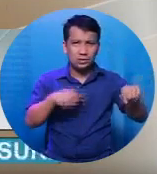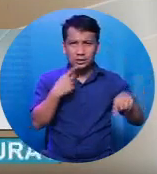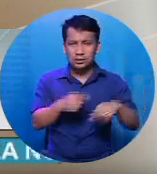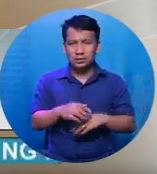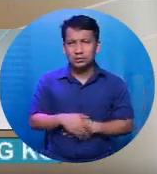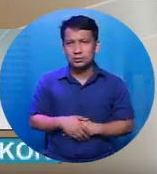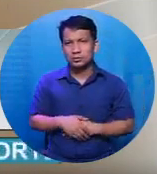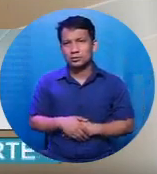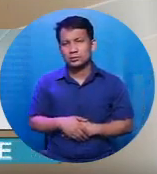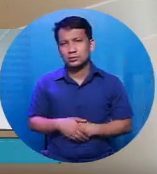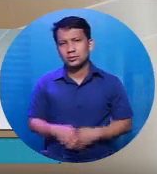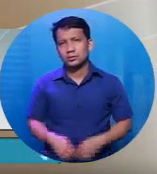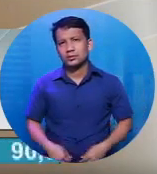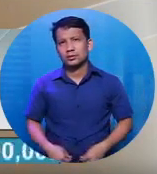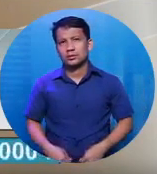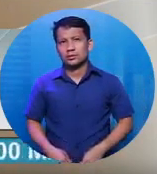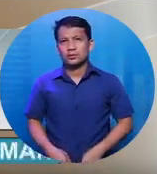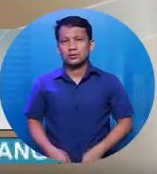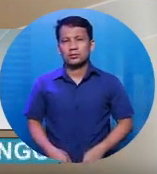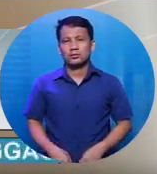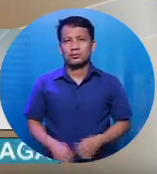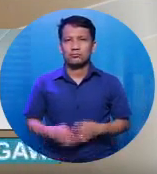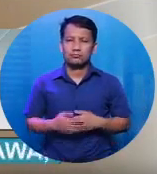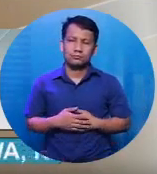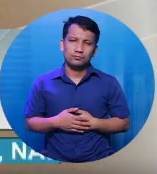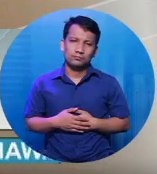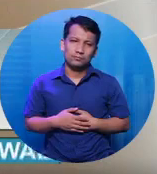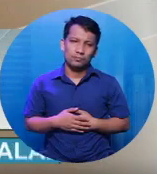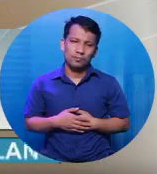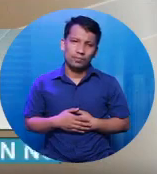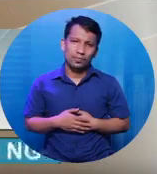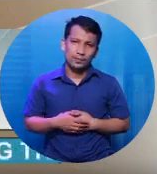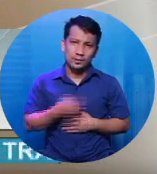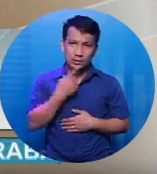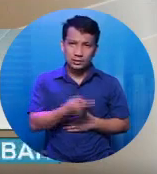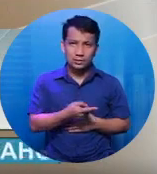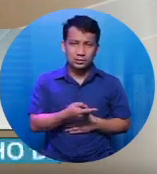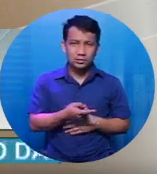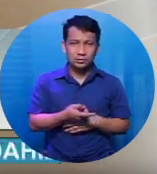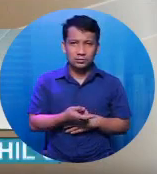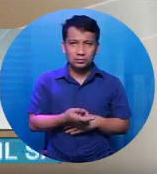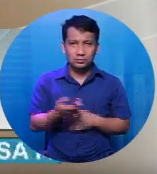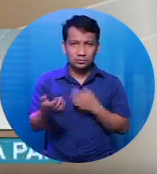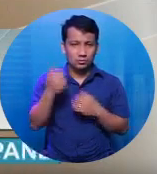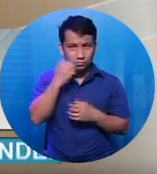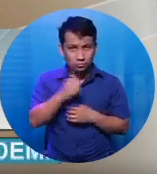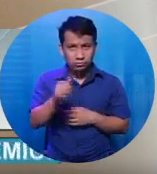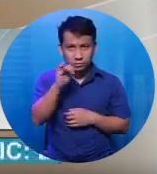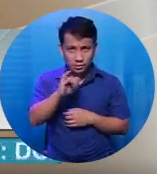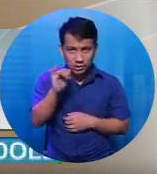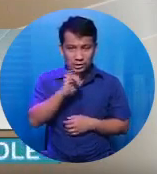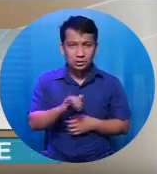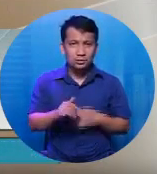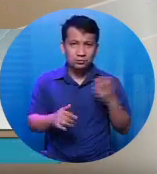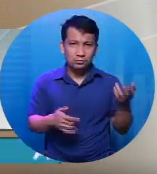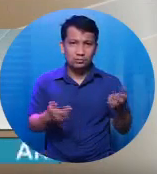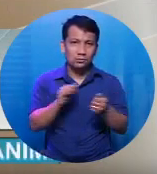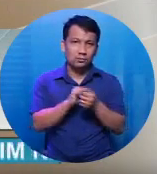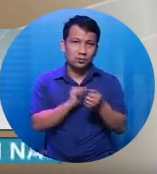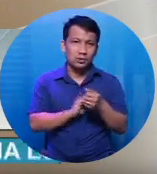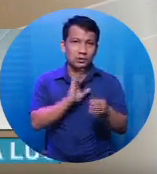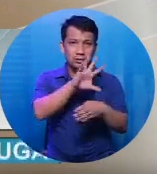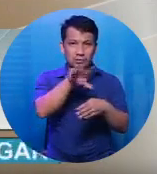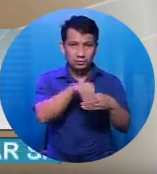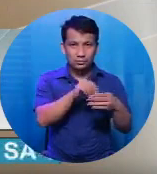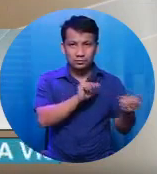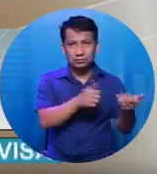yun, sir? Balin, siyempre po, nagbahilig po ako mag-uminom, nag-iinom po sila, siyempre nagkakayayaan